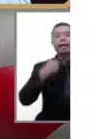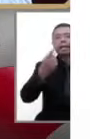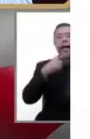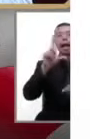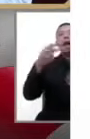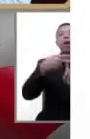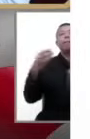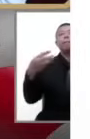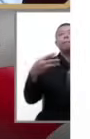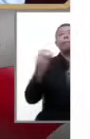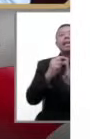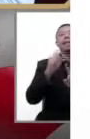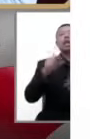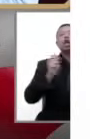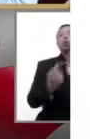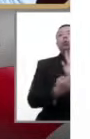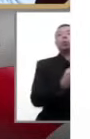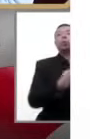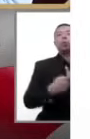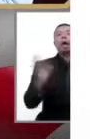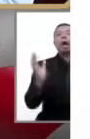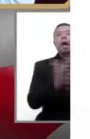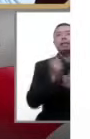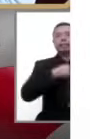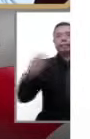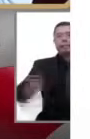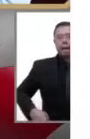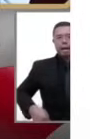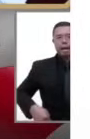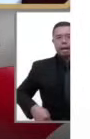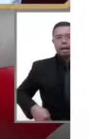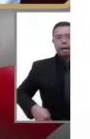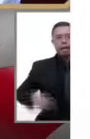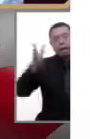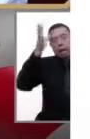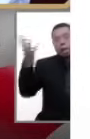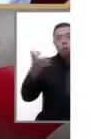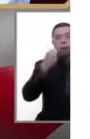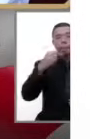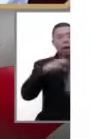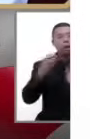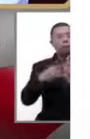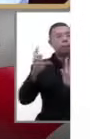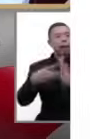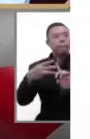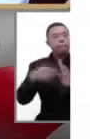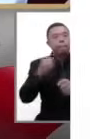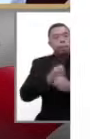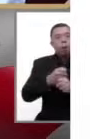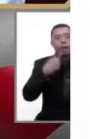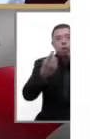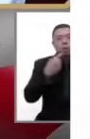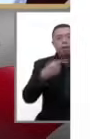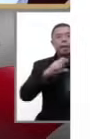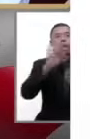disampaikan Eh Pak Tom misalnya waktu itu pada forum tertentu eh kalau Tesla itu tidak pakai lagi eh apa eh nikel Memang sekarang